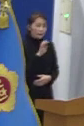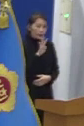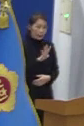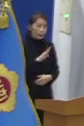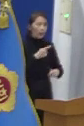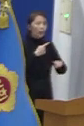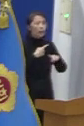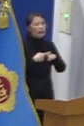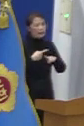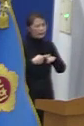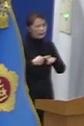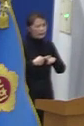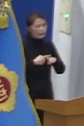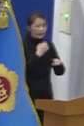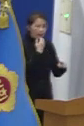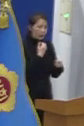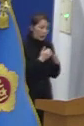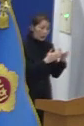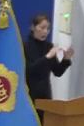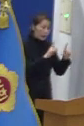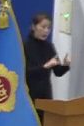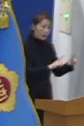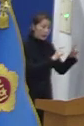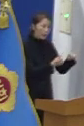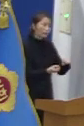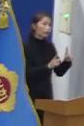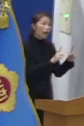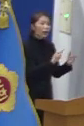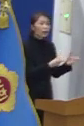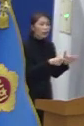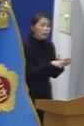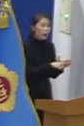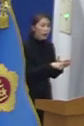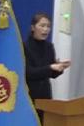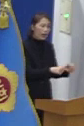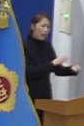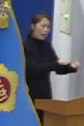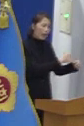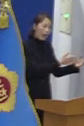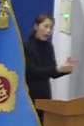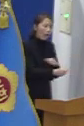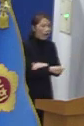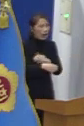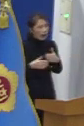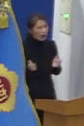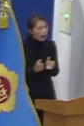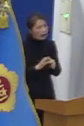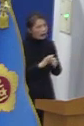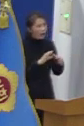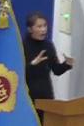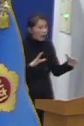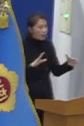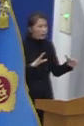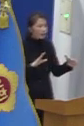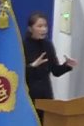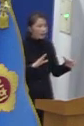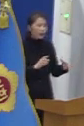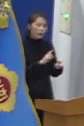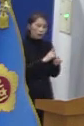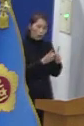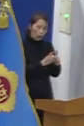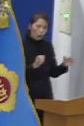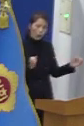2024년에도 오직 도민의 삶을 위해 여, 야, 정이 긴밀하게